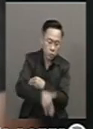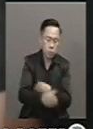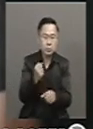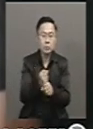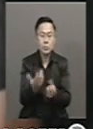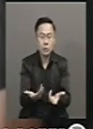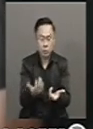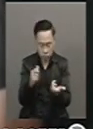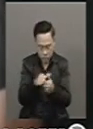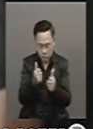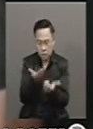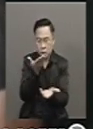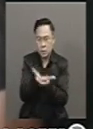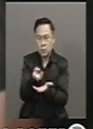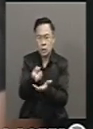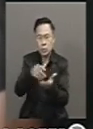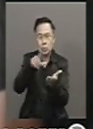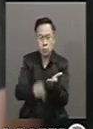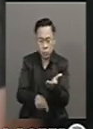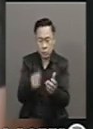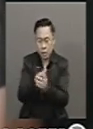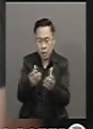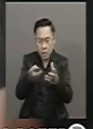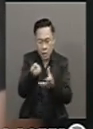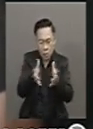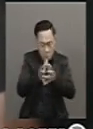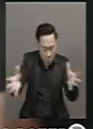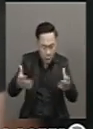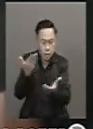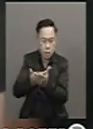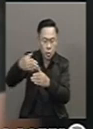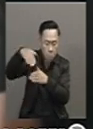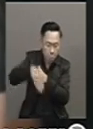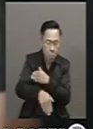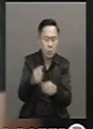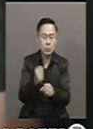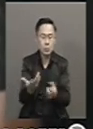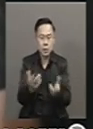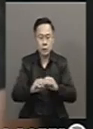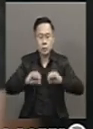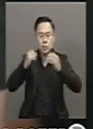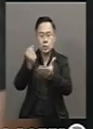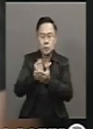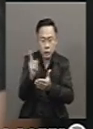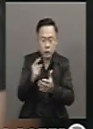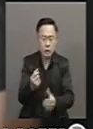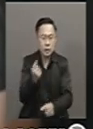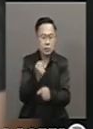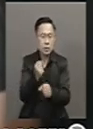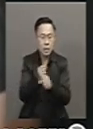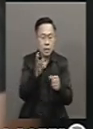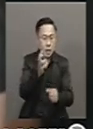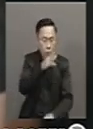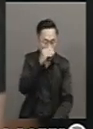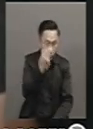ปัจจุบันมันต่ำอยู่แล้วนะครับก็อยากจะให้รัฐบาลเนี่ยเข้ามาดูแลมาดูว่าจะทำอย่างไรไม่ให้ราคาข้าวเปลือกเจ้าที่ก